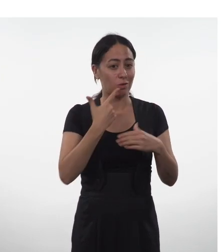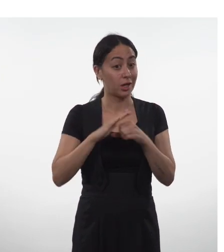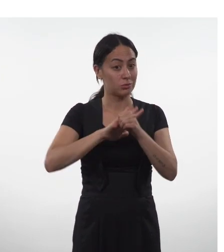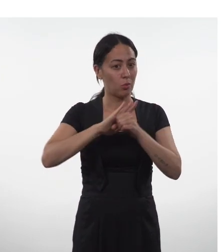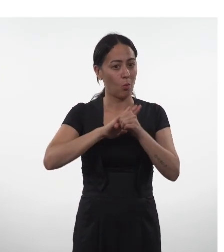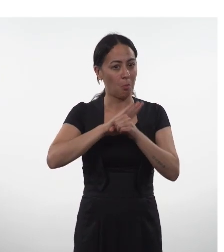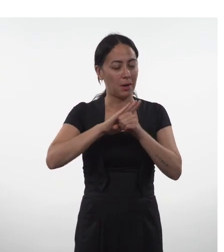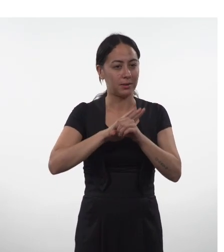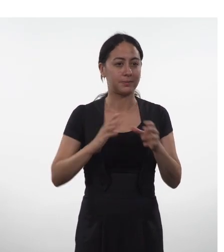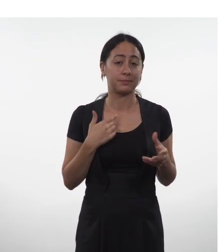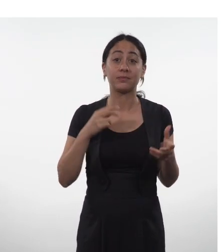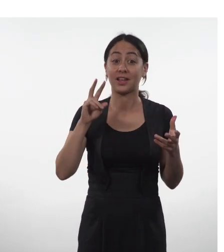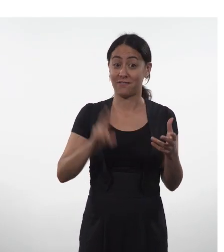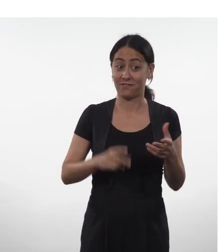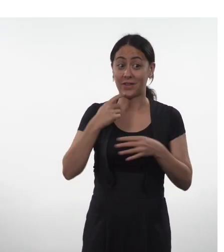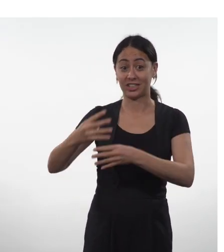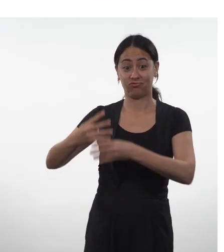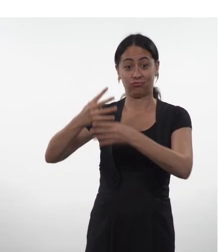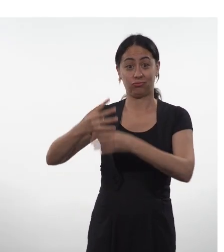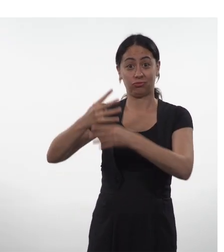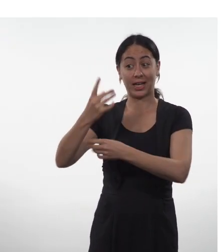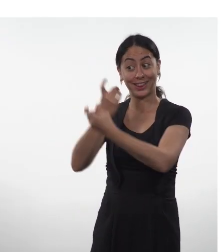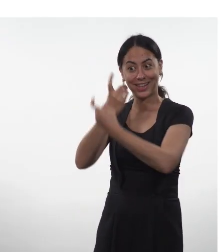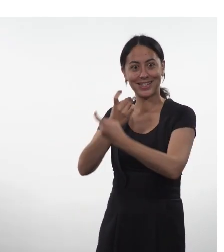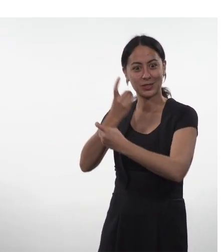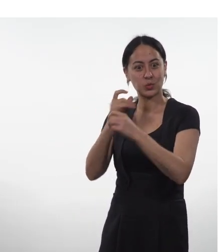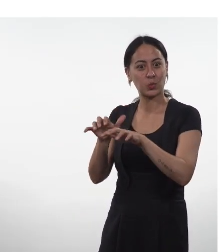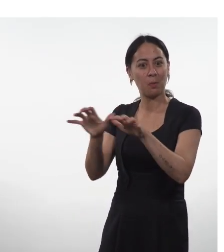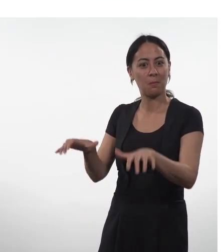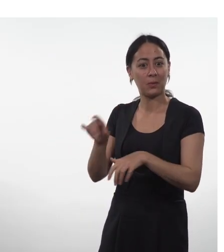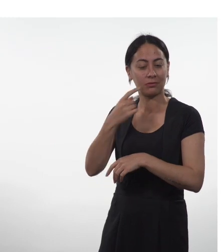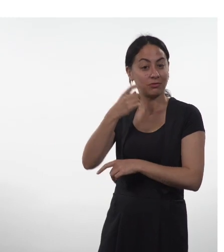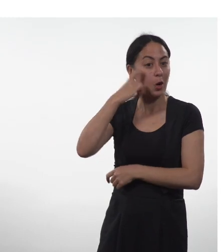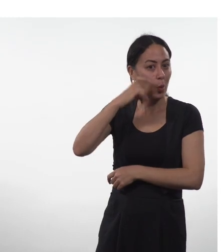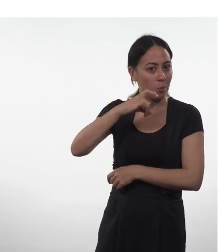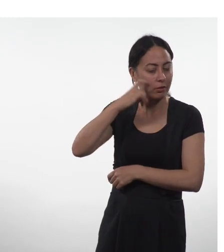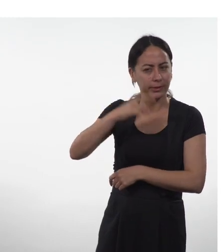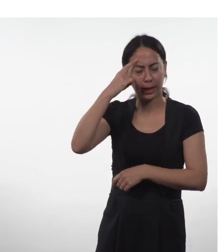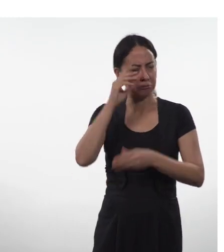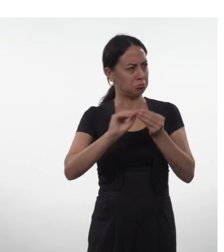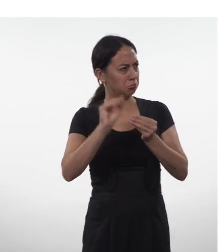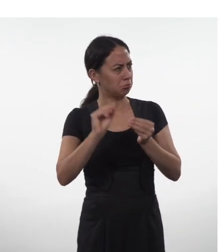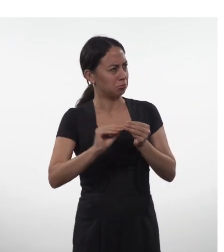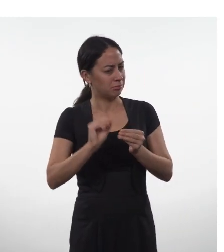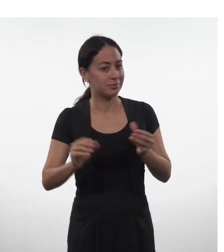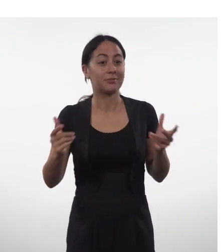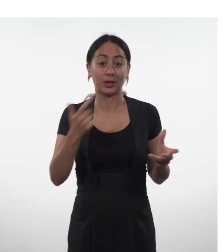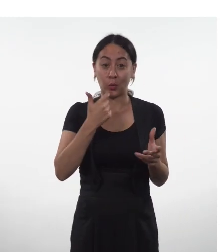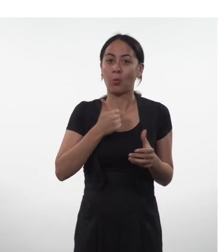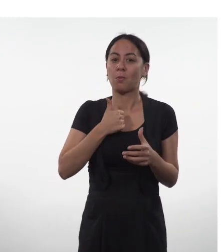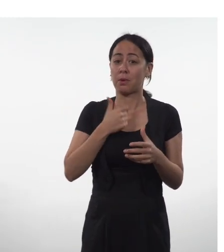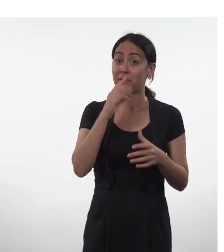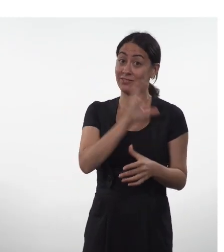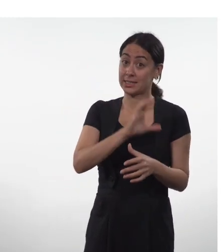beaucoup de questions, de commentaires, de propositions et d'interrogations pendant ce webinaire. Donc, je vais essayer de